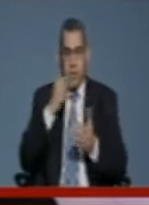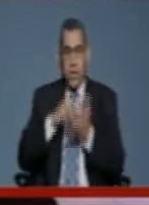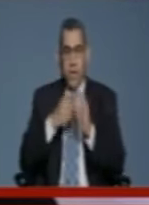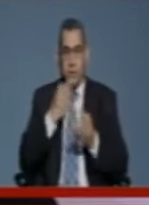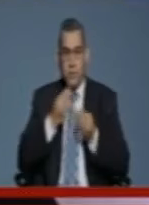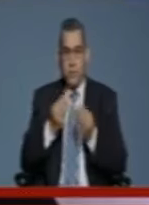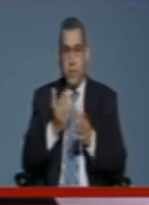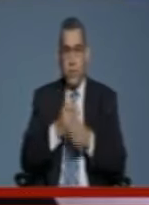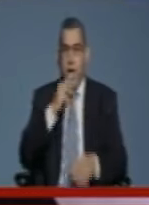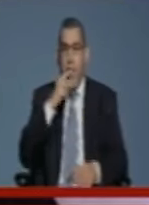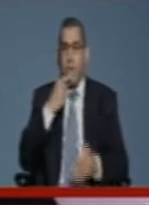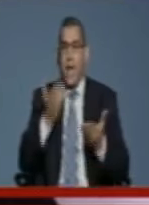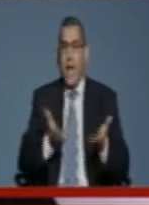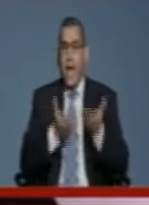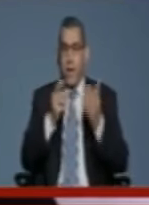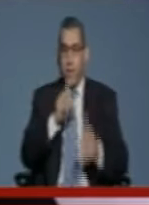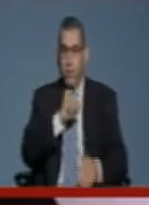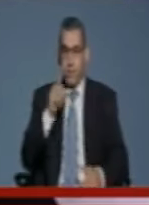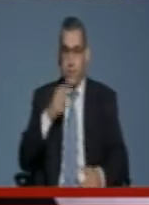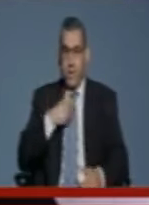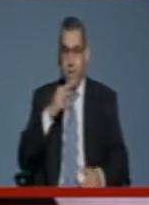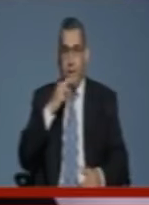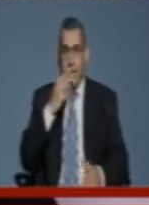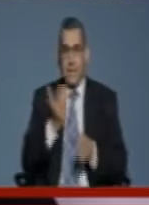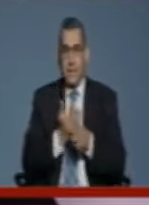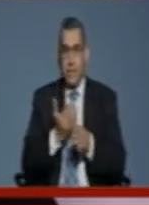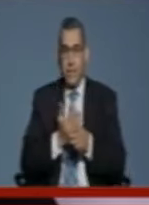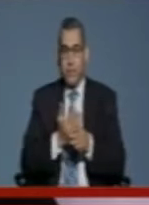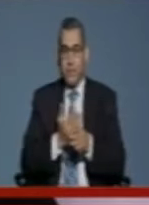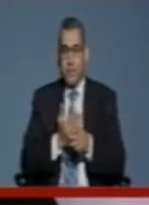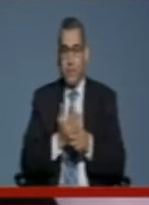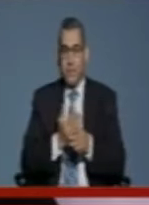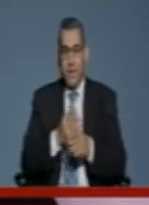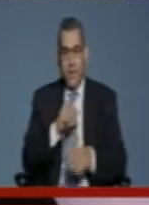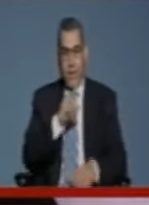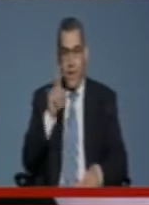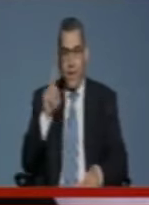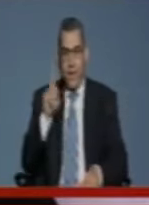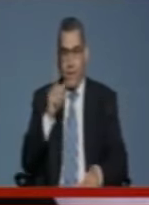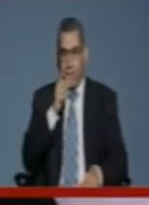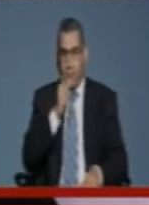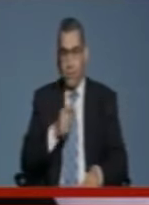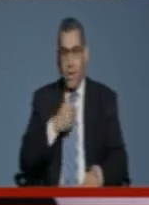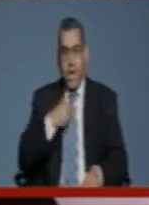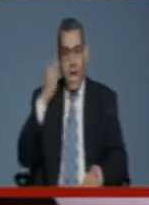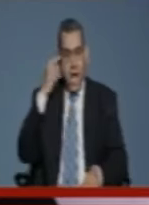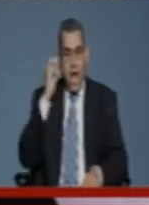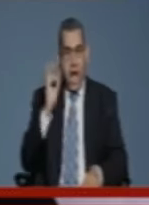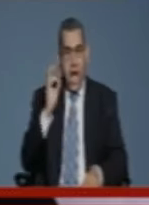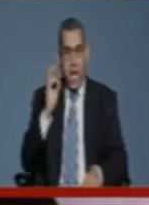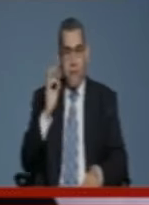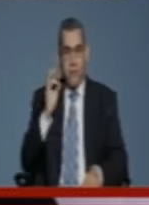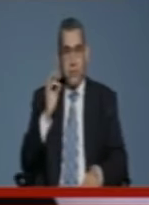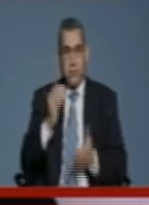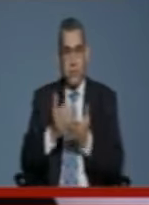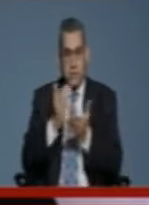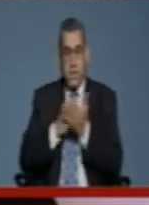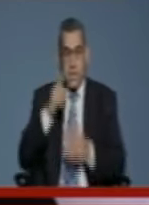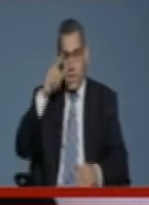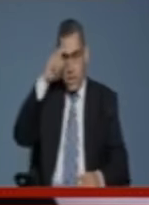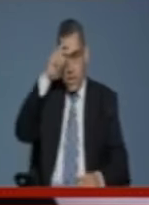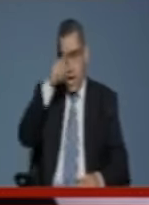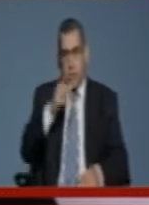بقوله لكم يعني عشان، لا والله انا عارف ان الحياه صعبه والظروف صعبه والاسعار